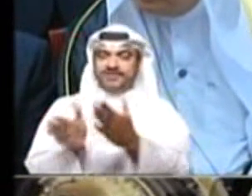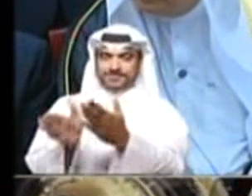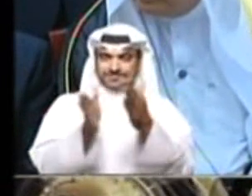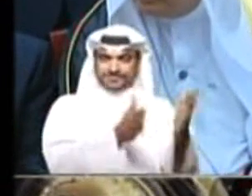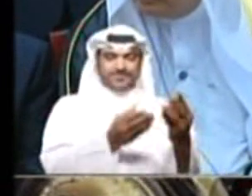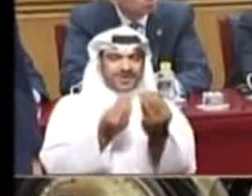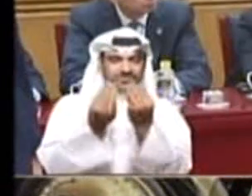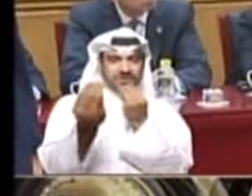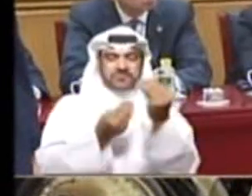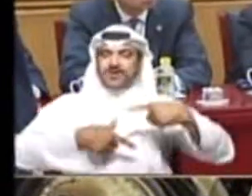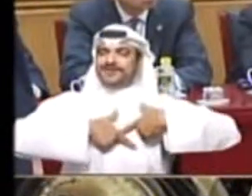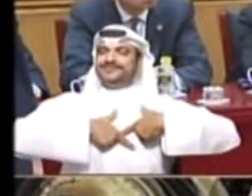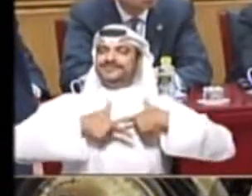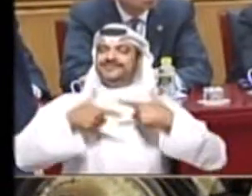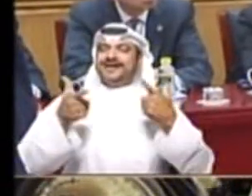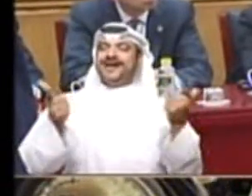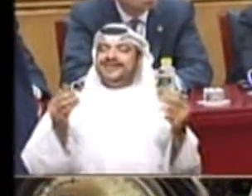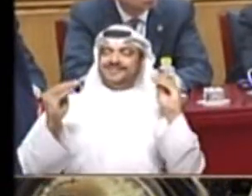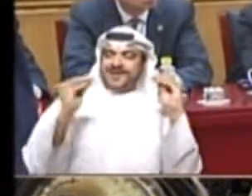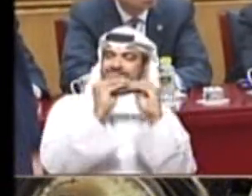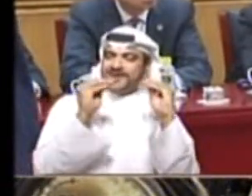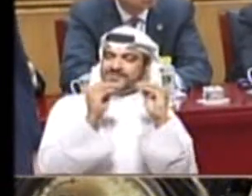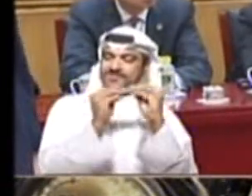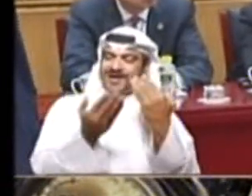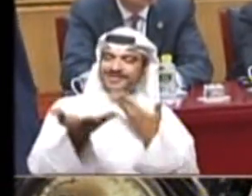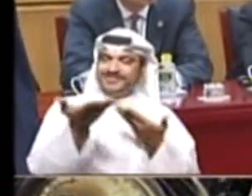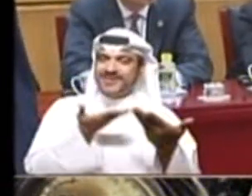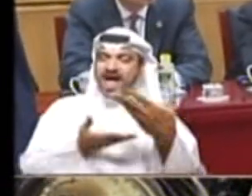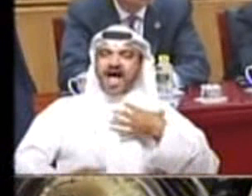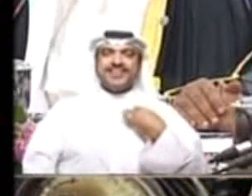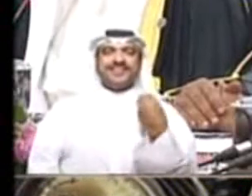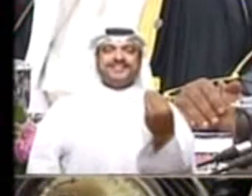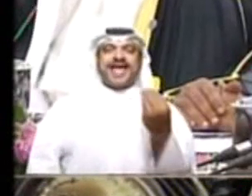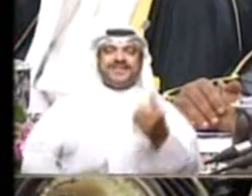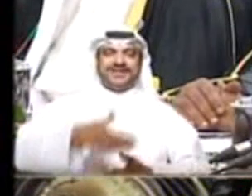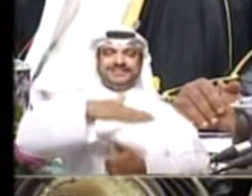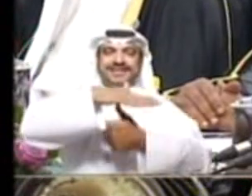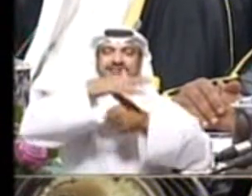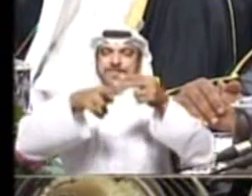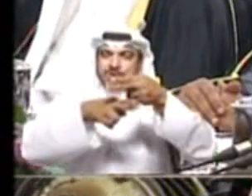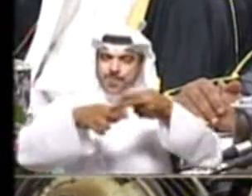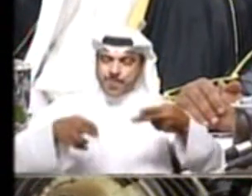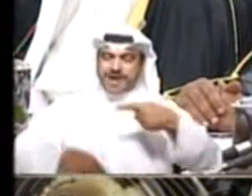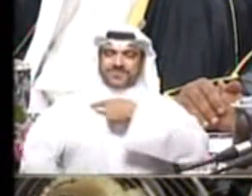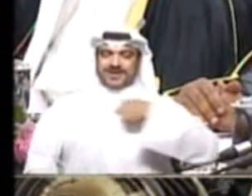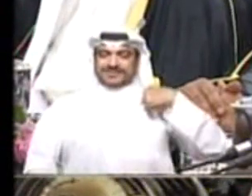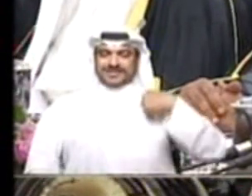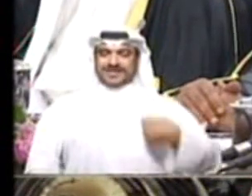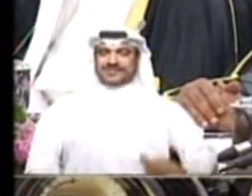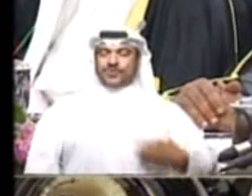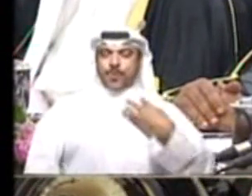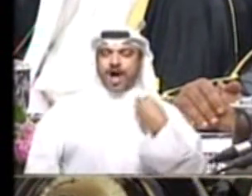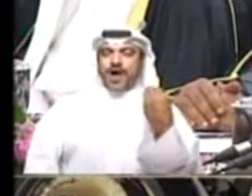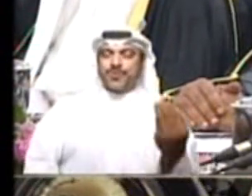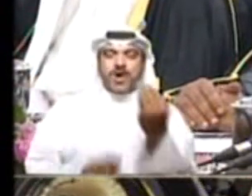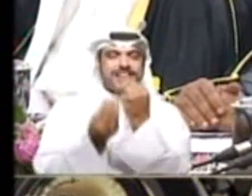وساد المباحثات جوا وديا عكس عمق العلاقات الطيبة بين قيادتي البلدين وروح